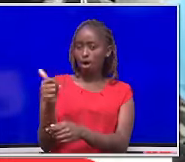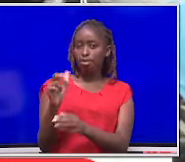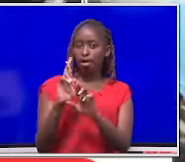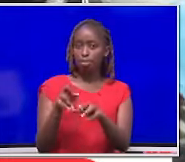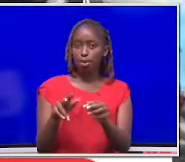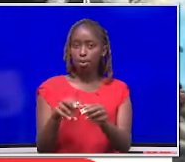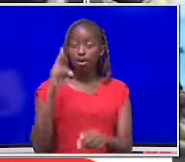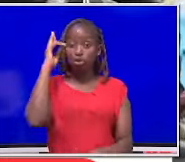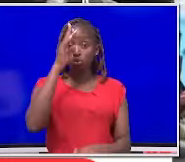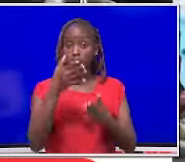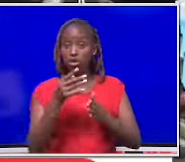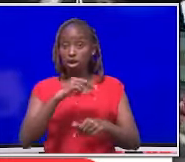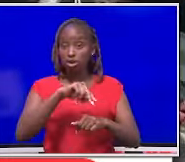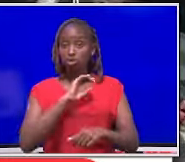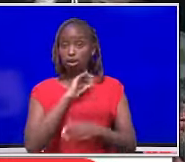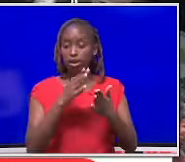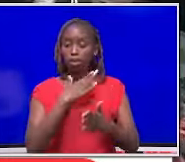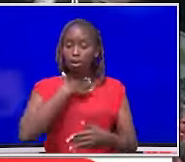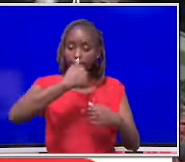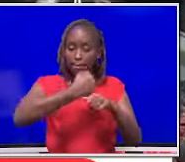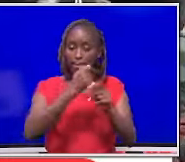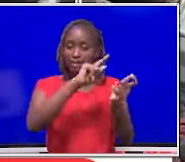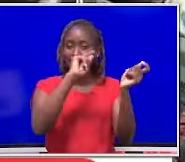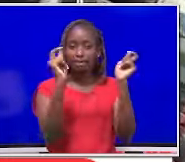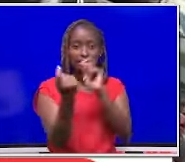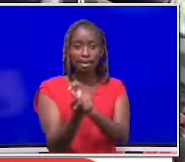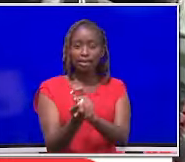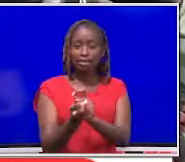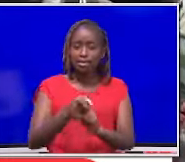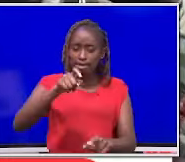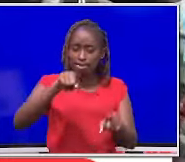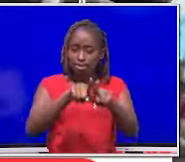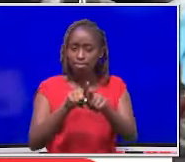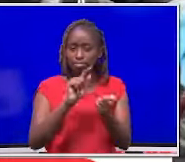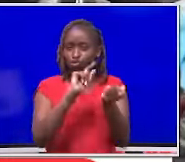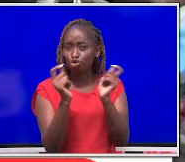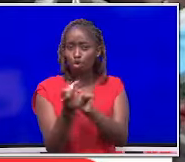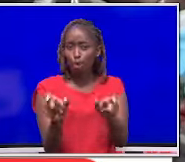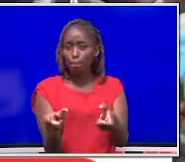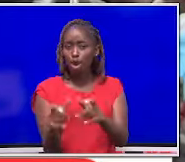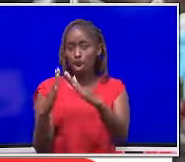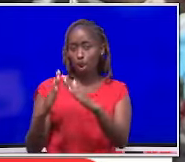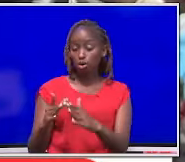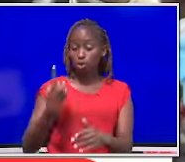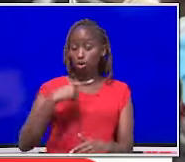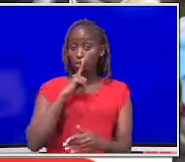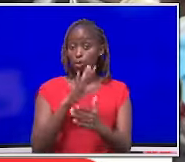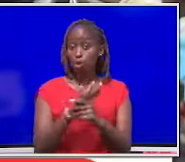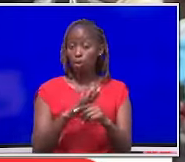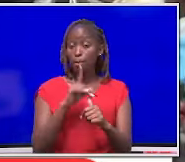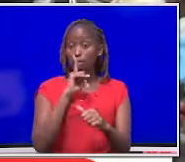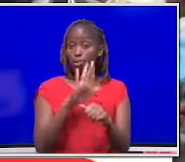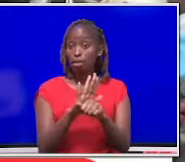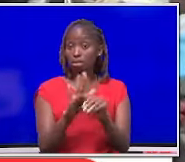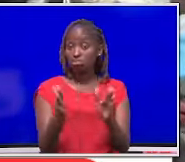are in this nation, we want to make transformation. We will even transform these media houses. And we are promising that in case you come